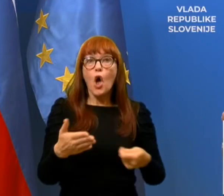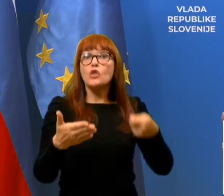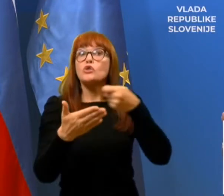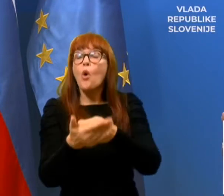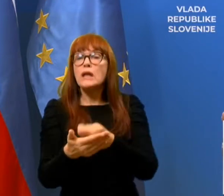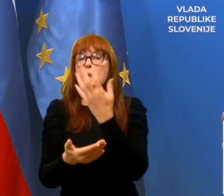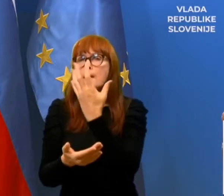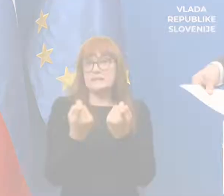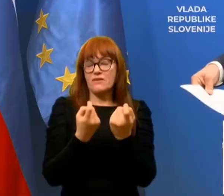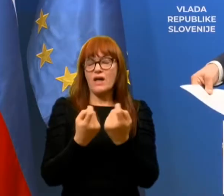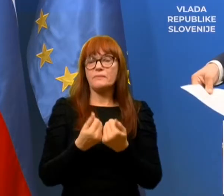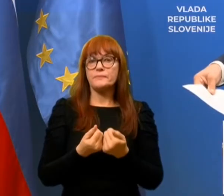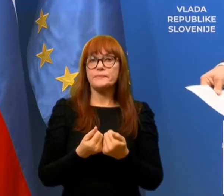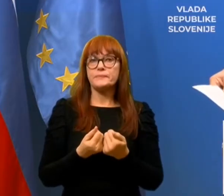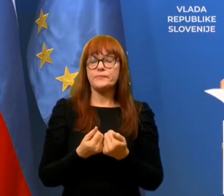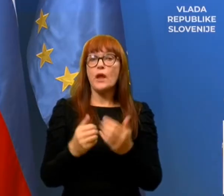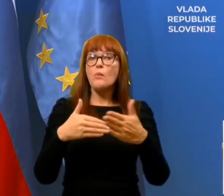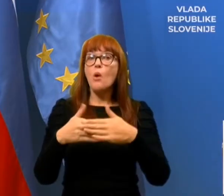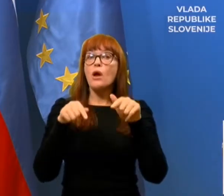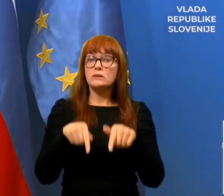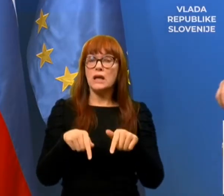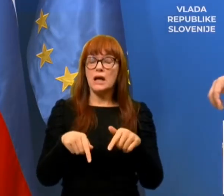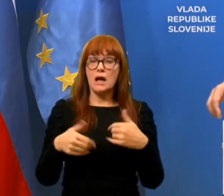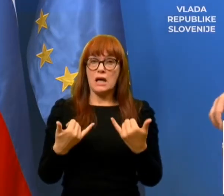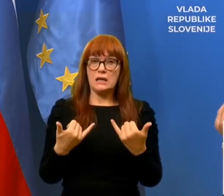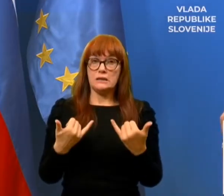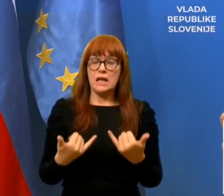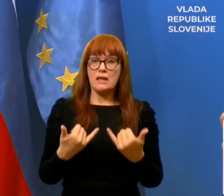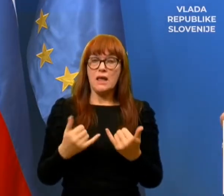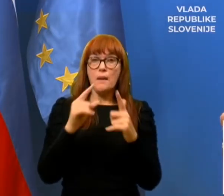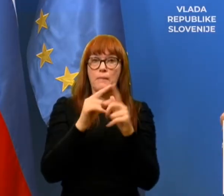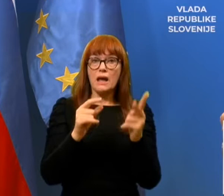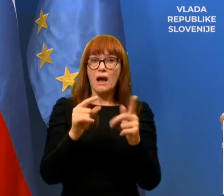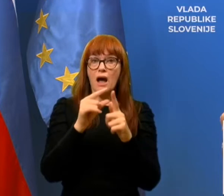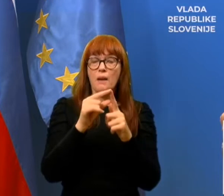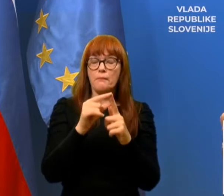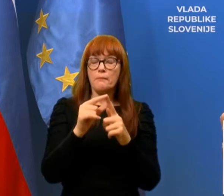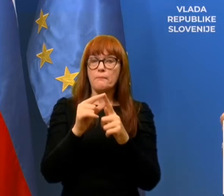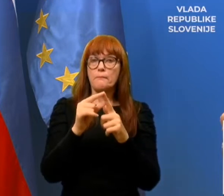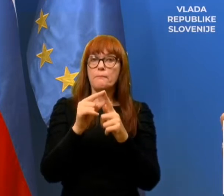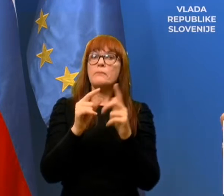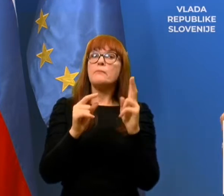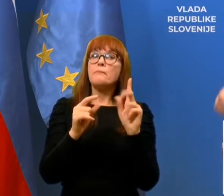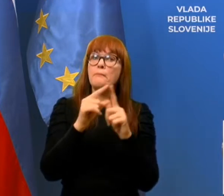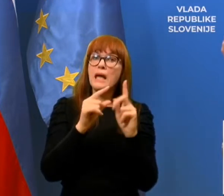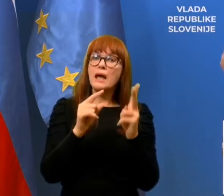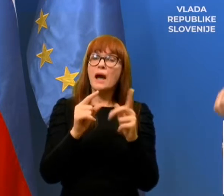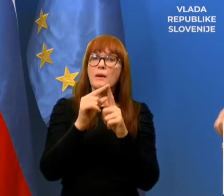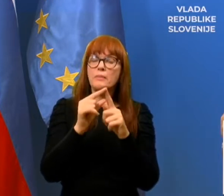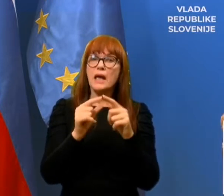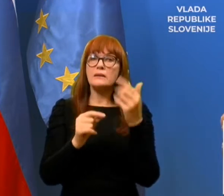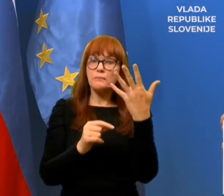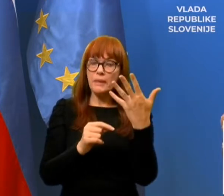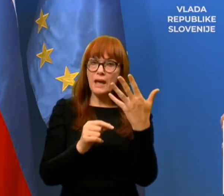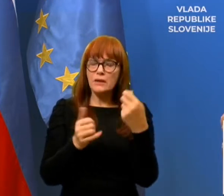550 zaposlenih. Poleg tega smo zdaj v PKP5 predvideli še dodatka, en dodatek